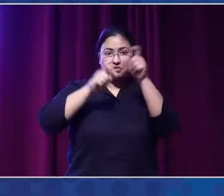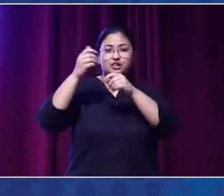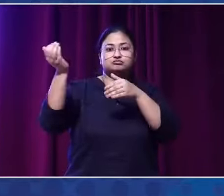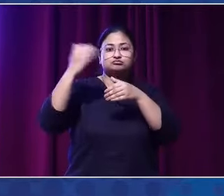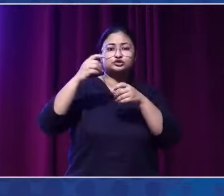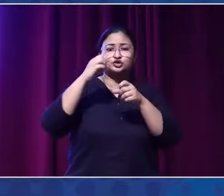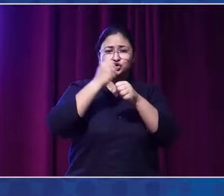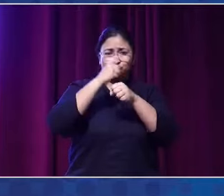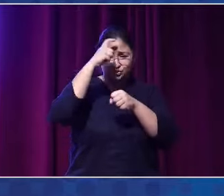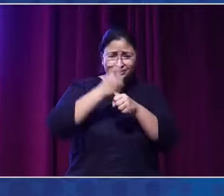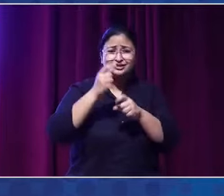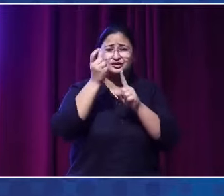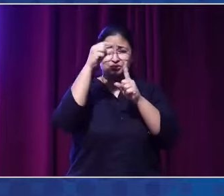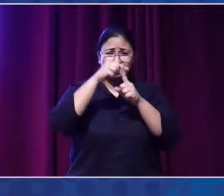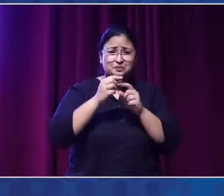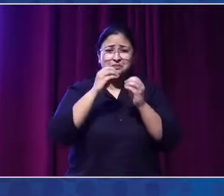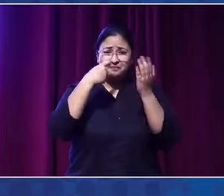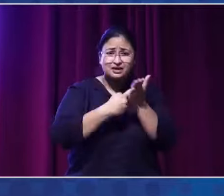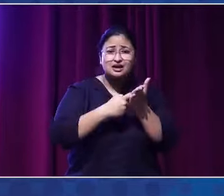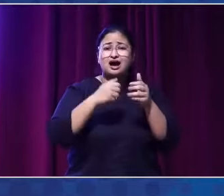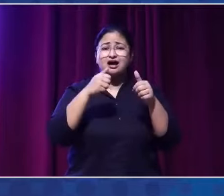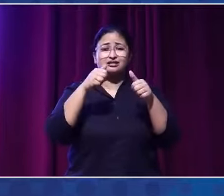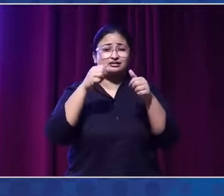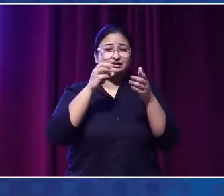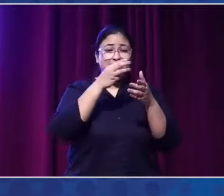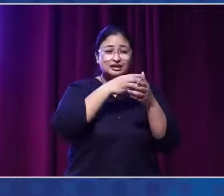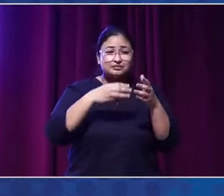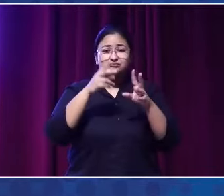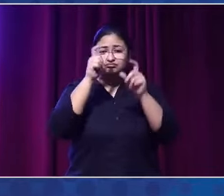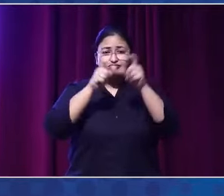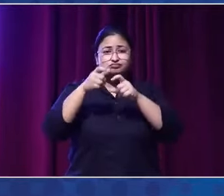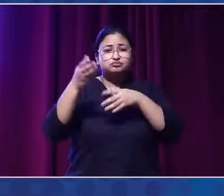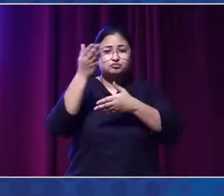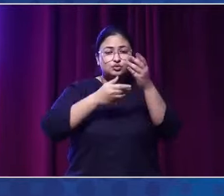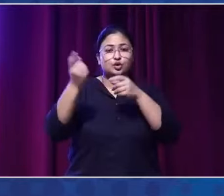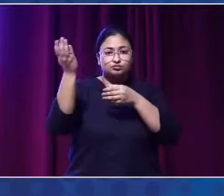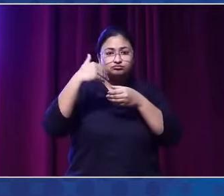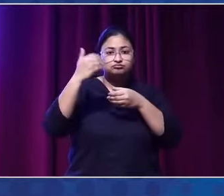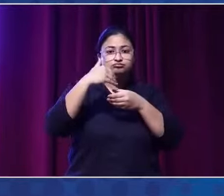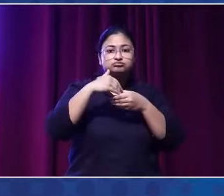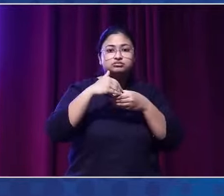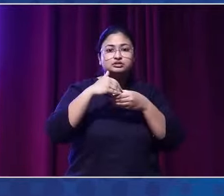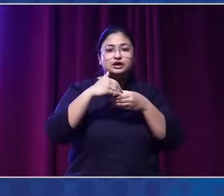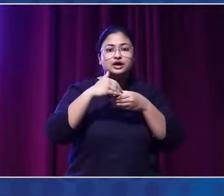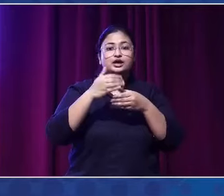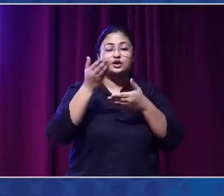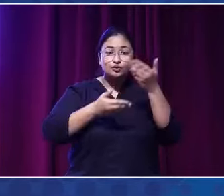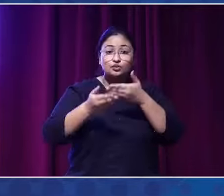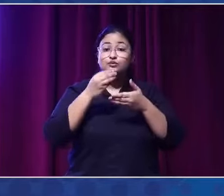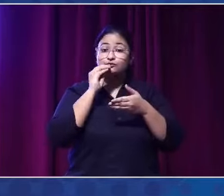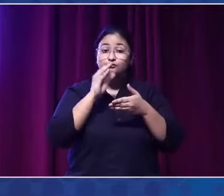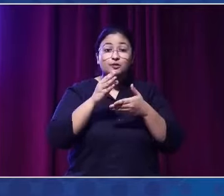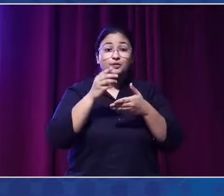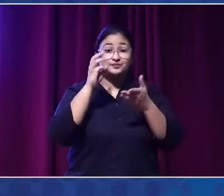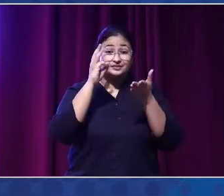गुजरात यूपी बिहार झारखंड हिमाचल यूके दिस सेट ए नैरेटिव कि हम सीएम ऑफिसेस को भी और उन